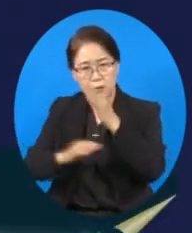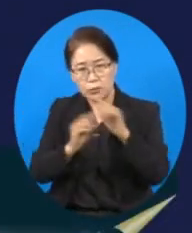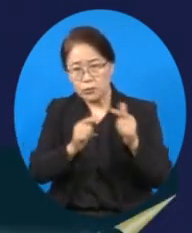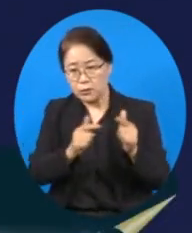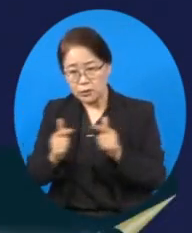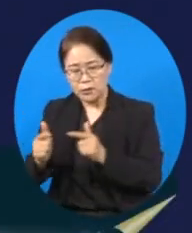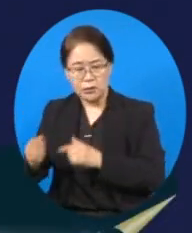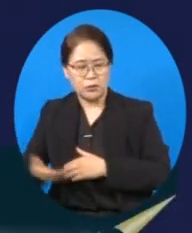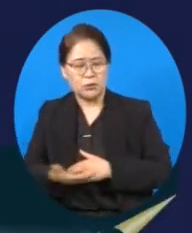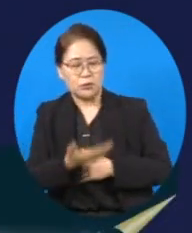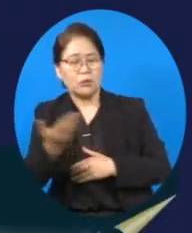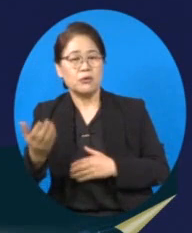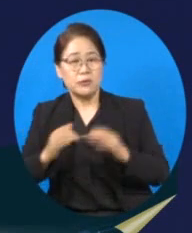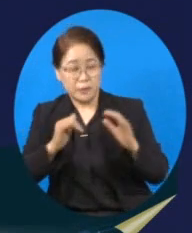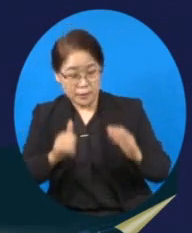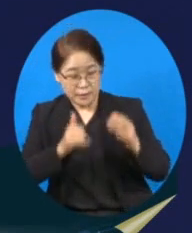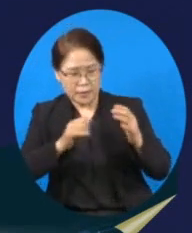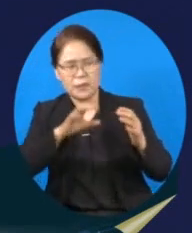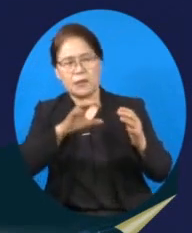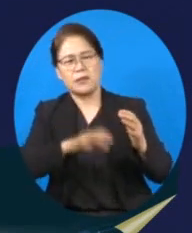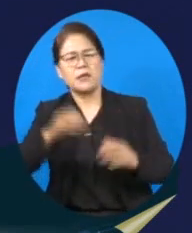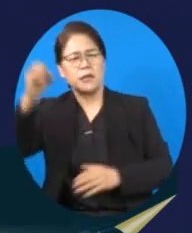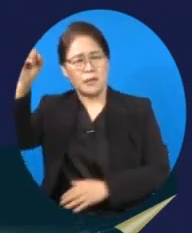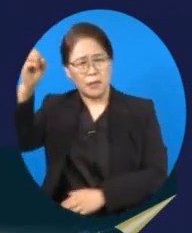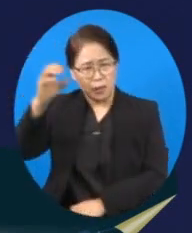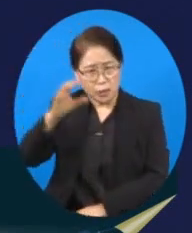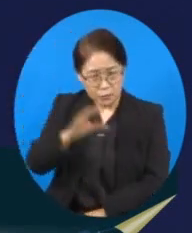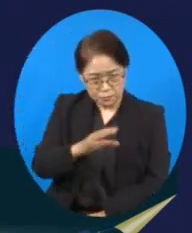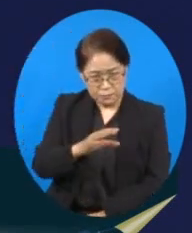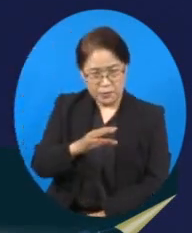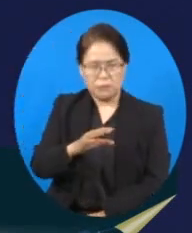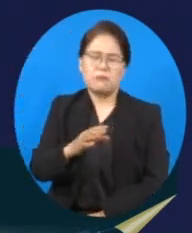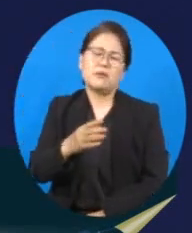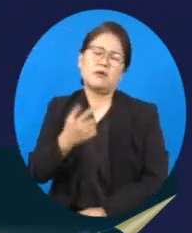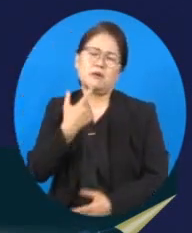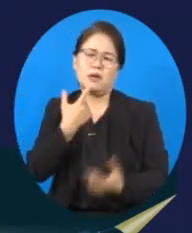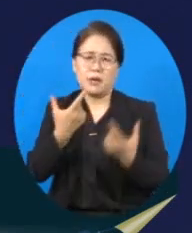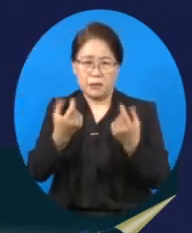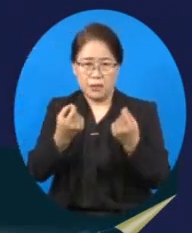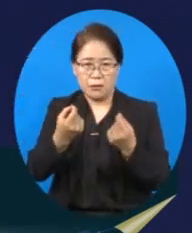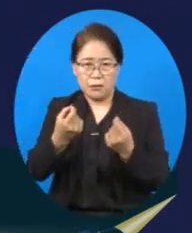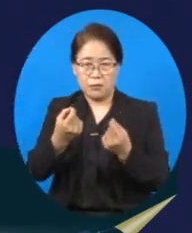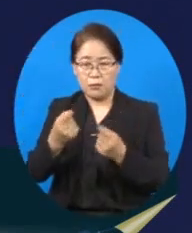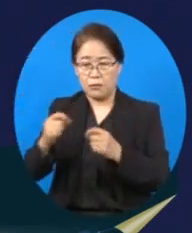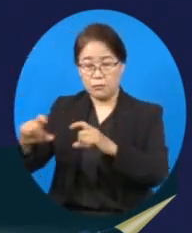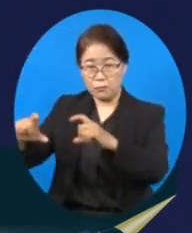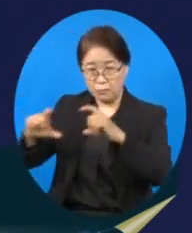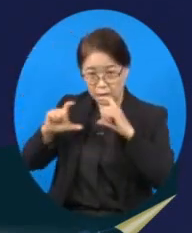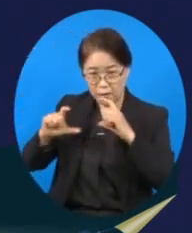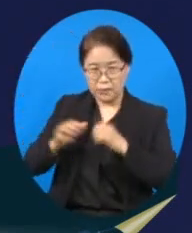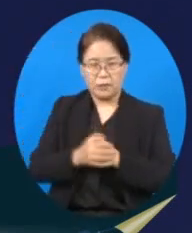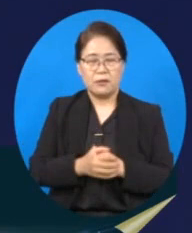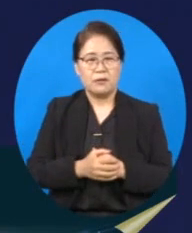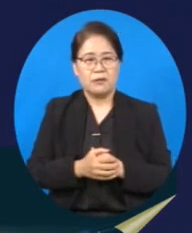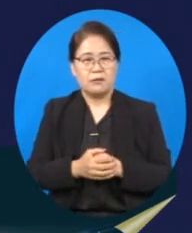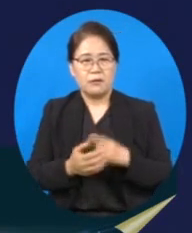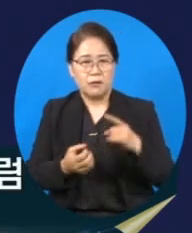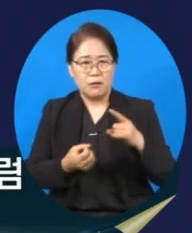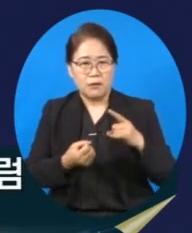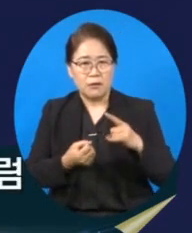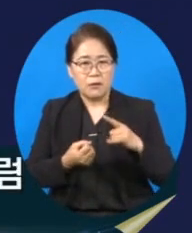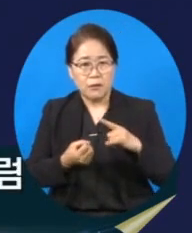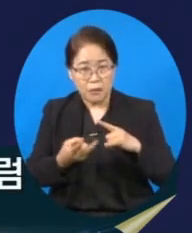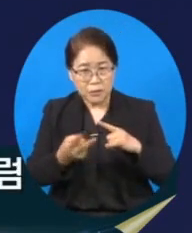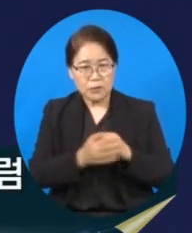너희는 세상에 피치니라고 말씀을 하십니다 그리고 예배소서 5장 8절도